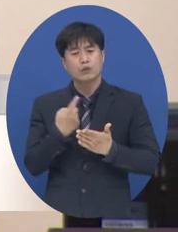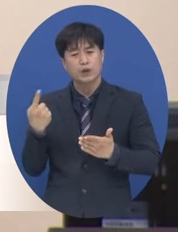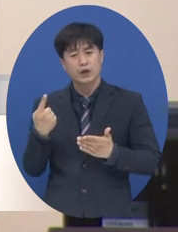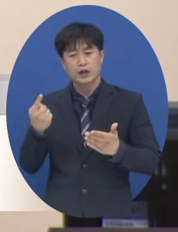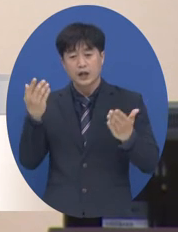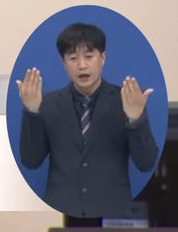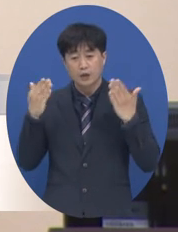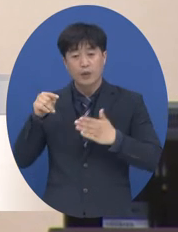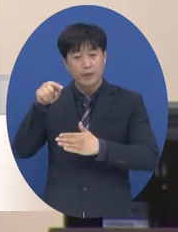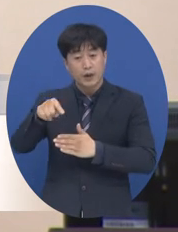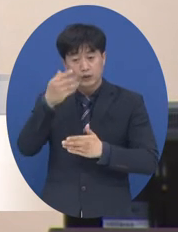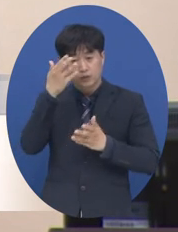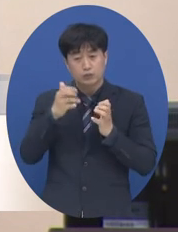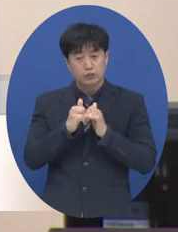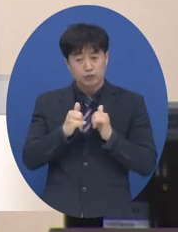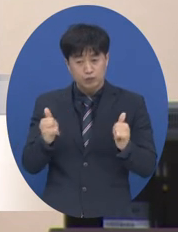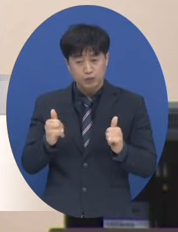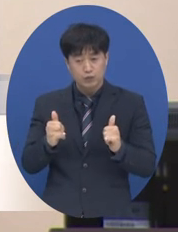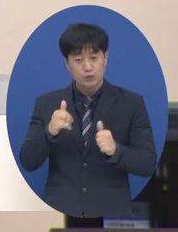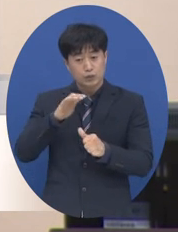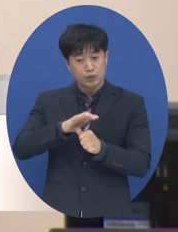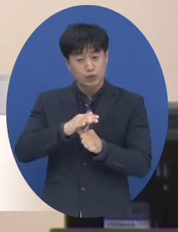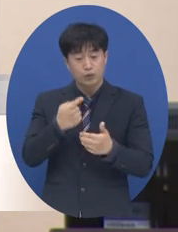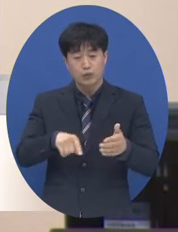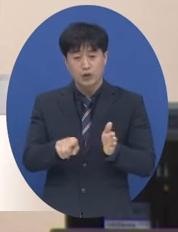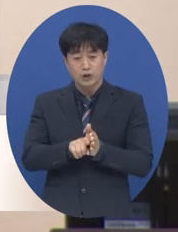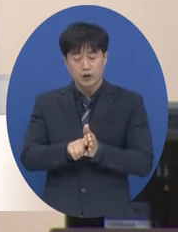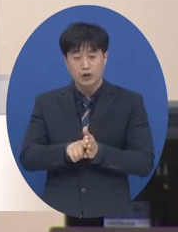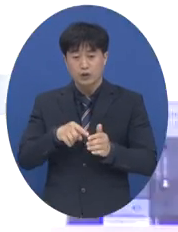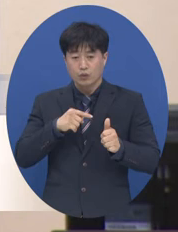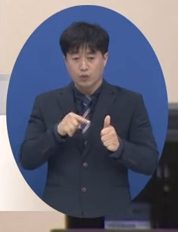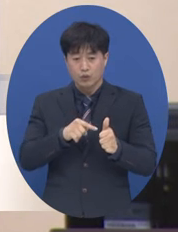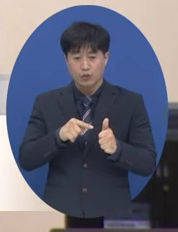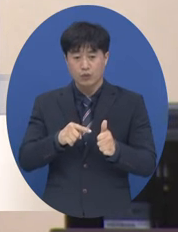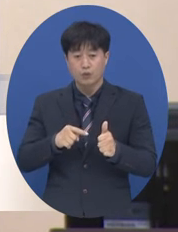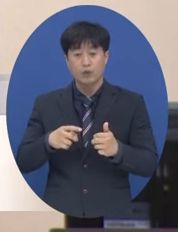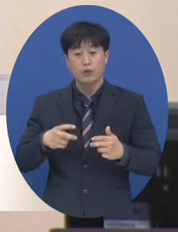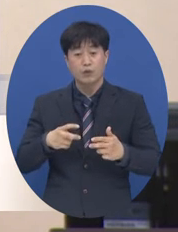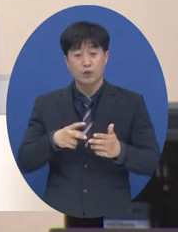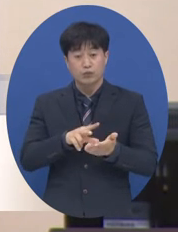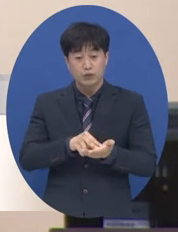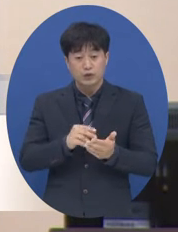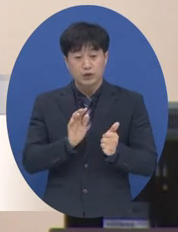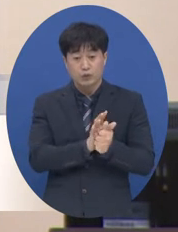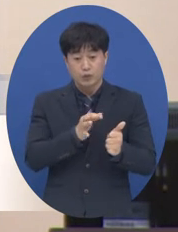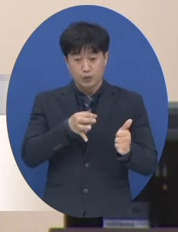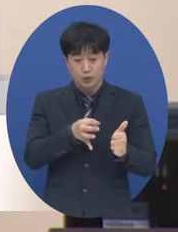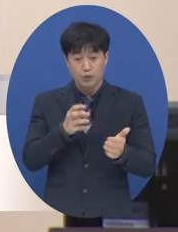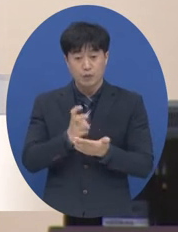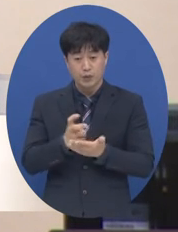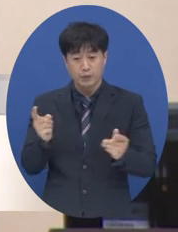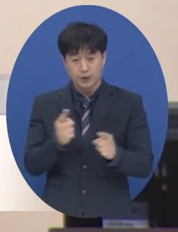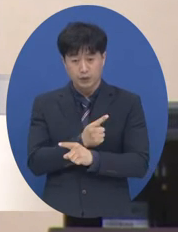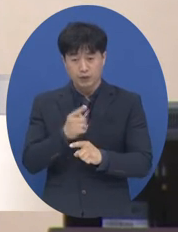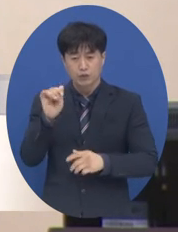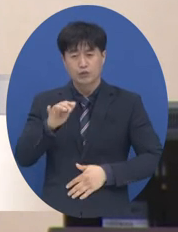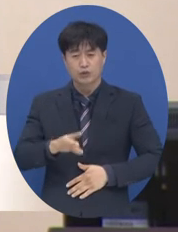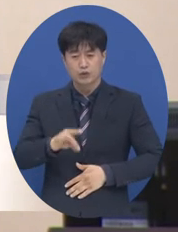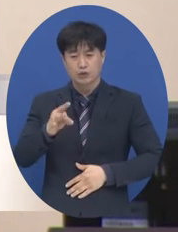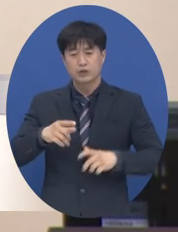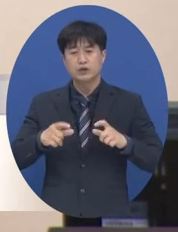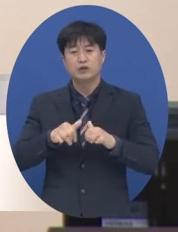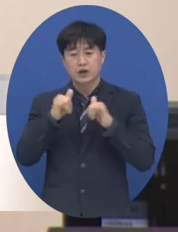소외된 학교 밖 청소년들의 지원을 위한 교육재난지원금 지원 조례 개정안, 전국